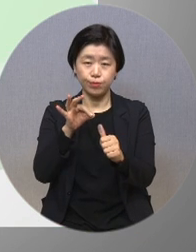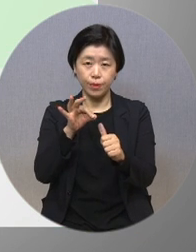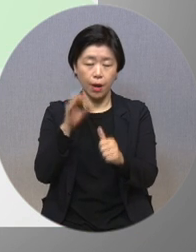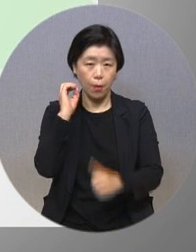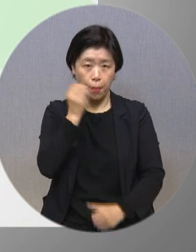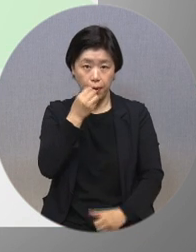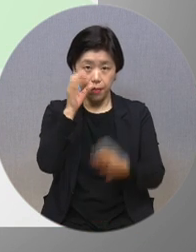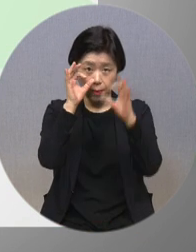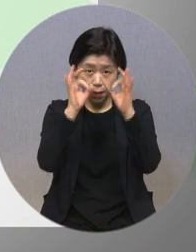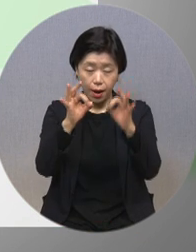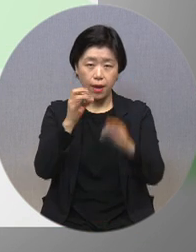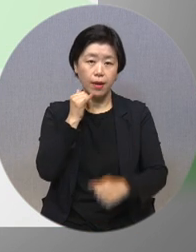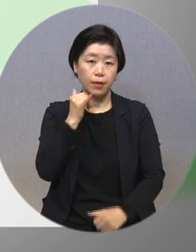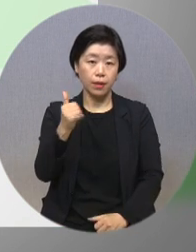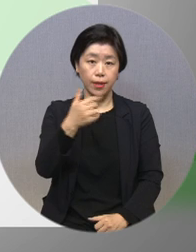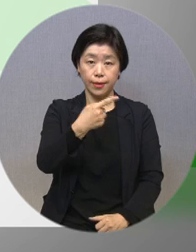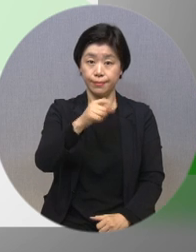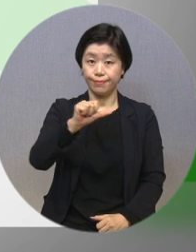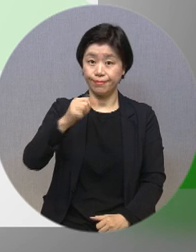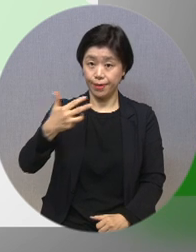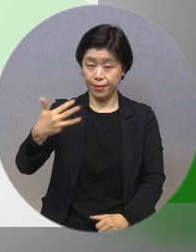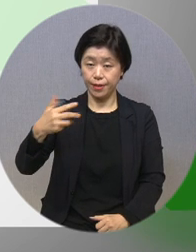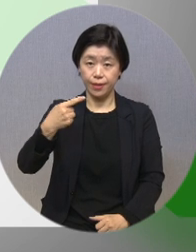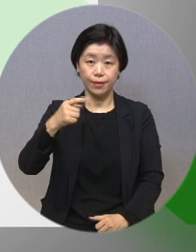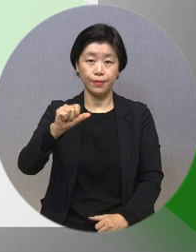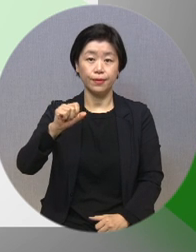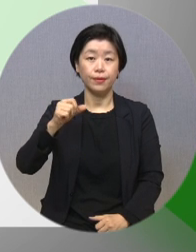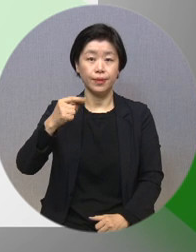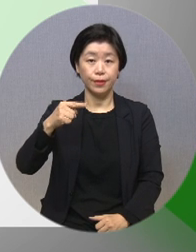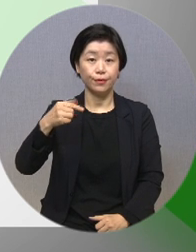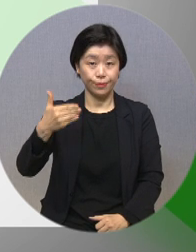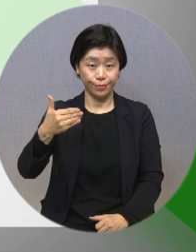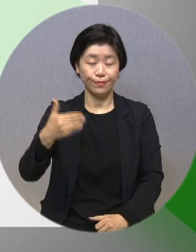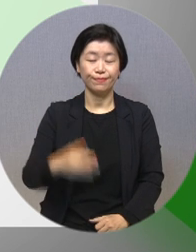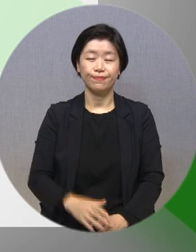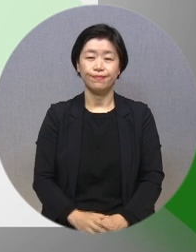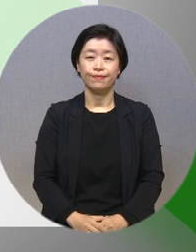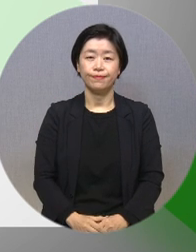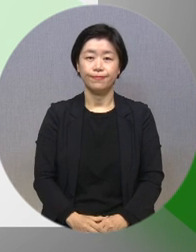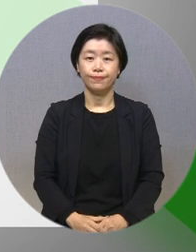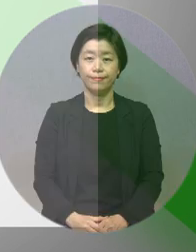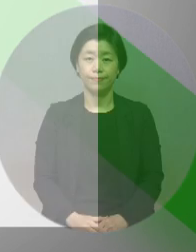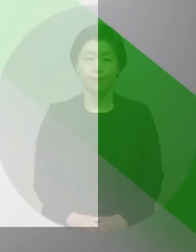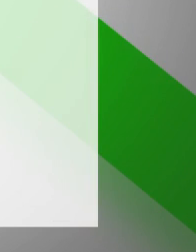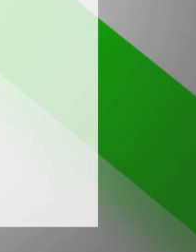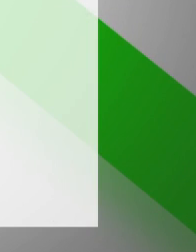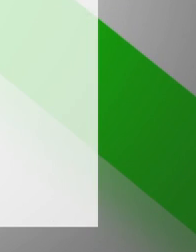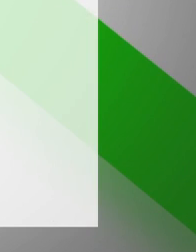국번 없이 1588-1519로 전화해서 각 담당기사에 문의하시기 바랍니다.